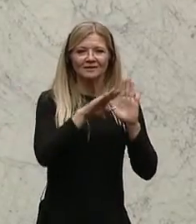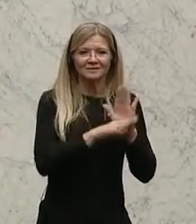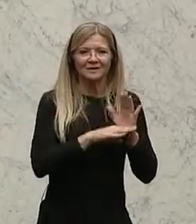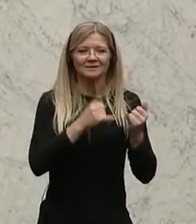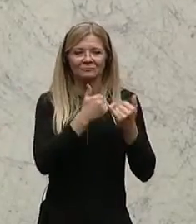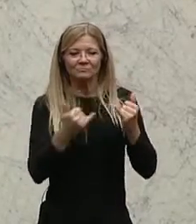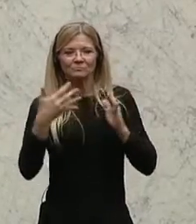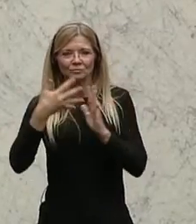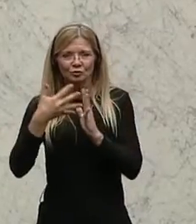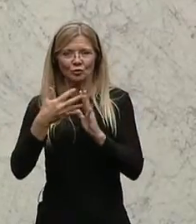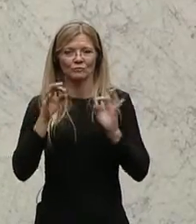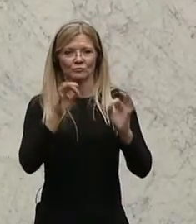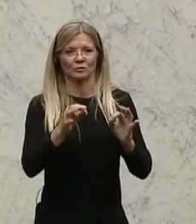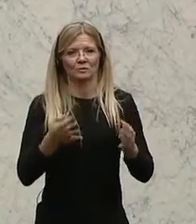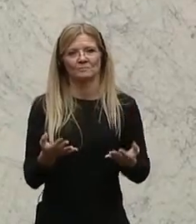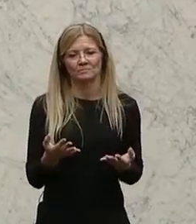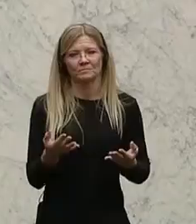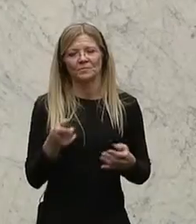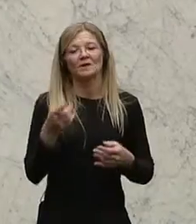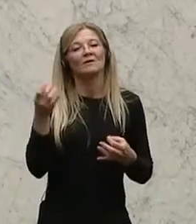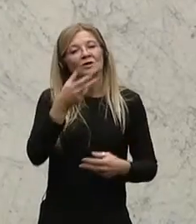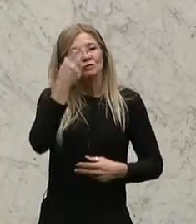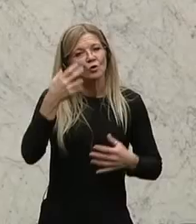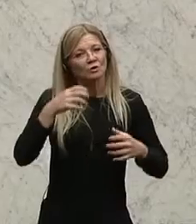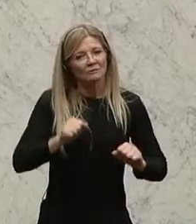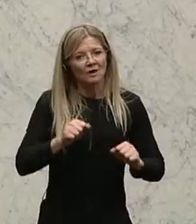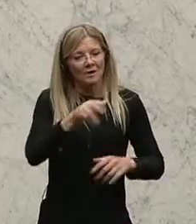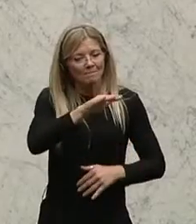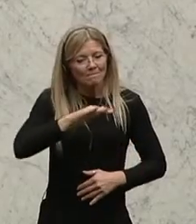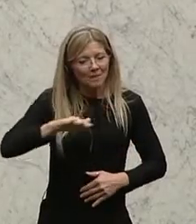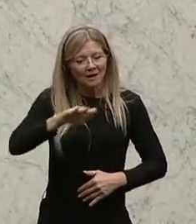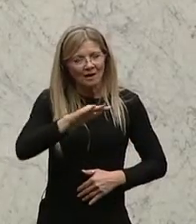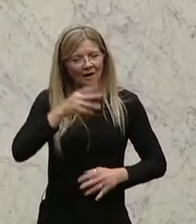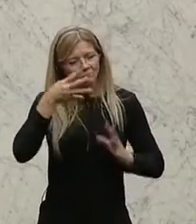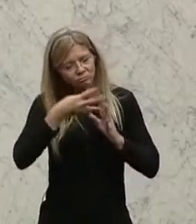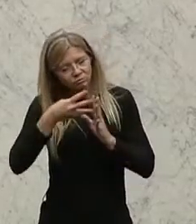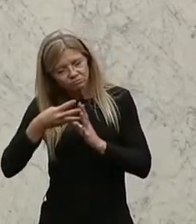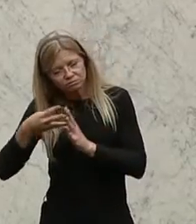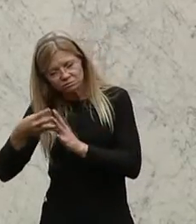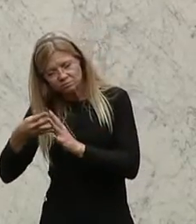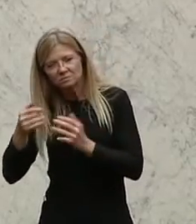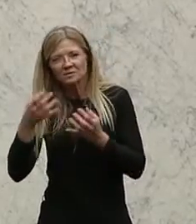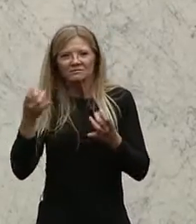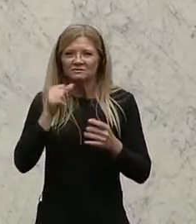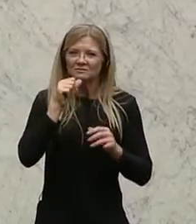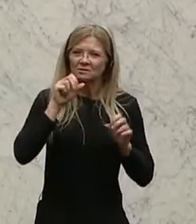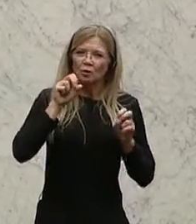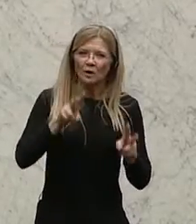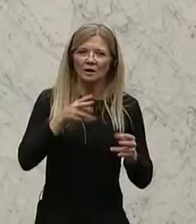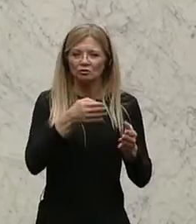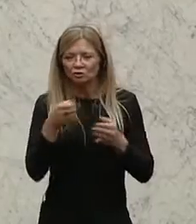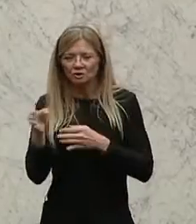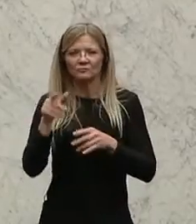den Bereich der möglichen Missstände der Verwaltung betrifft, unterstrichen und ergänzt durch